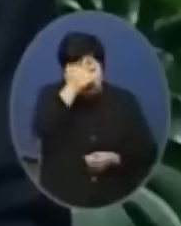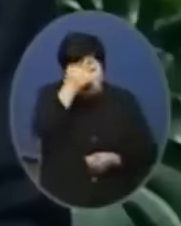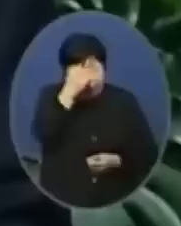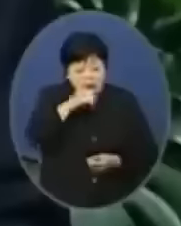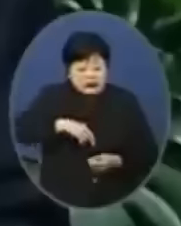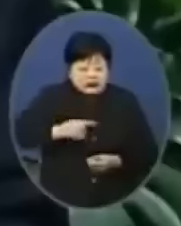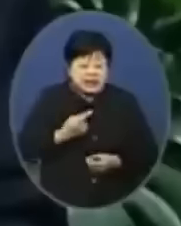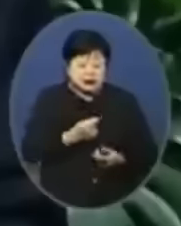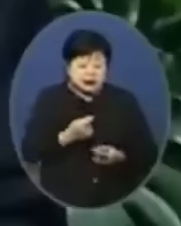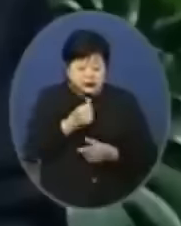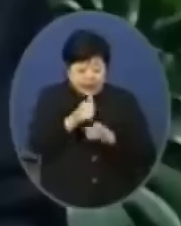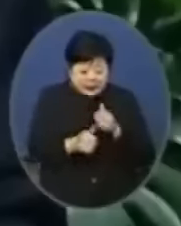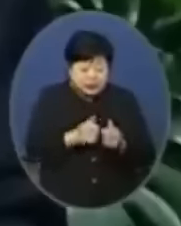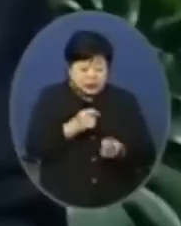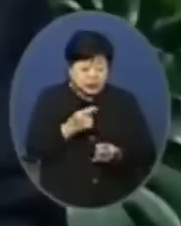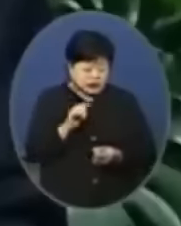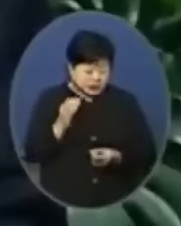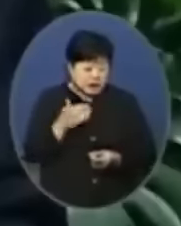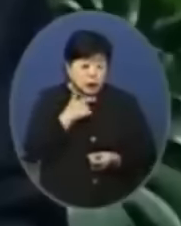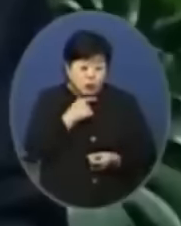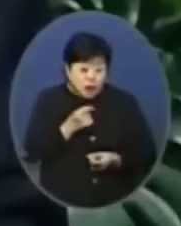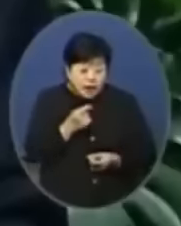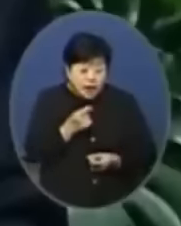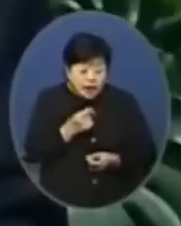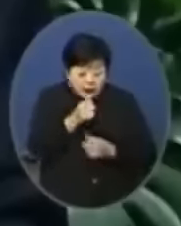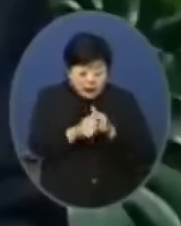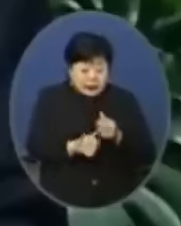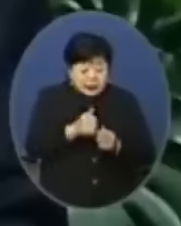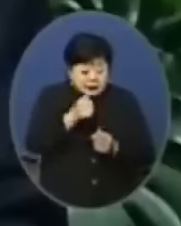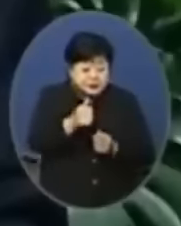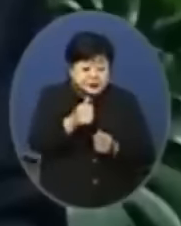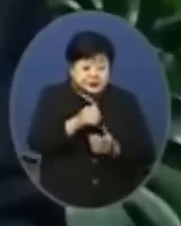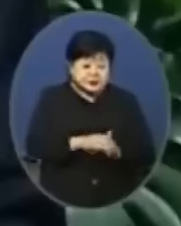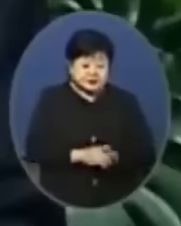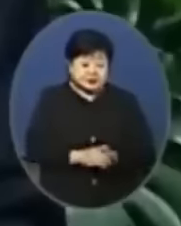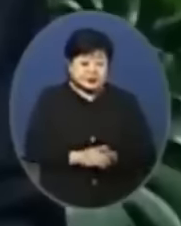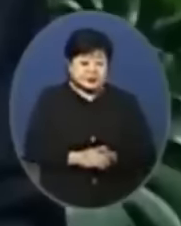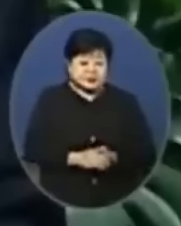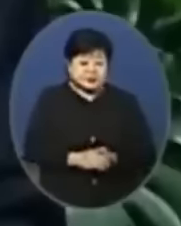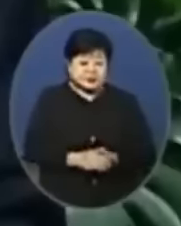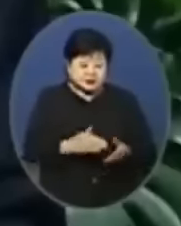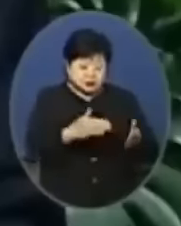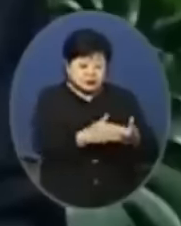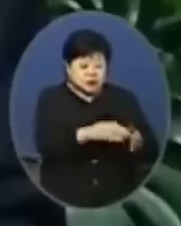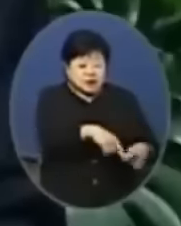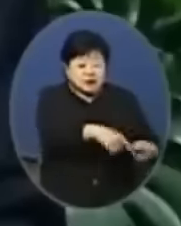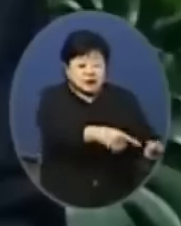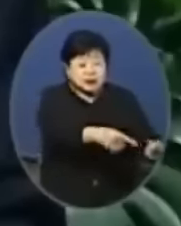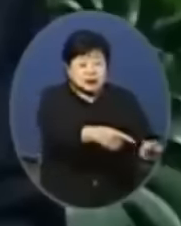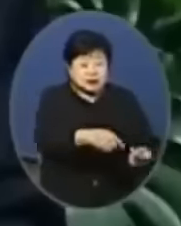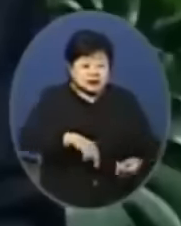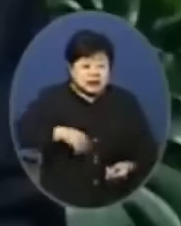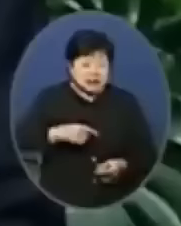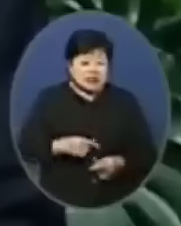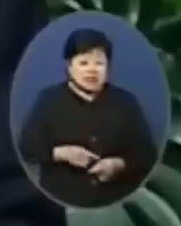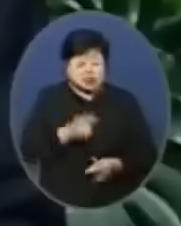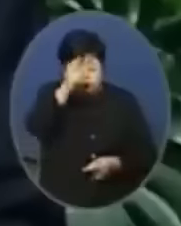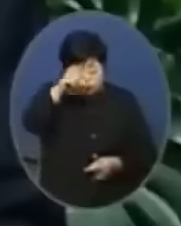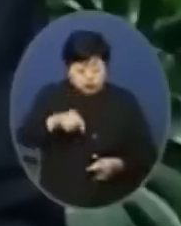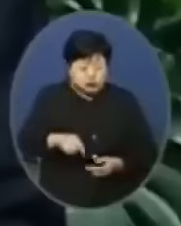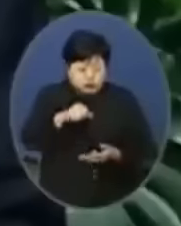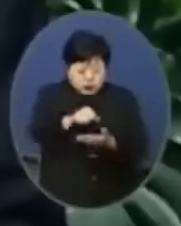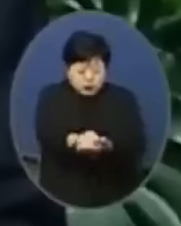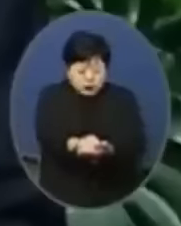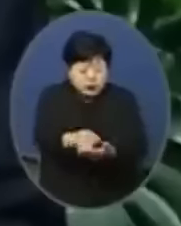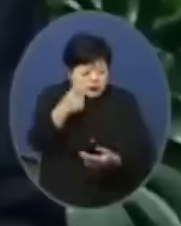하와도 자기처럼 하나님과 동등하게 되게 해서 하나님을 코나에 몰아넣고 자기들이 우주를 점유하겠다고 생각해서